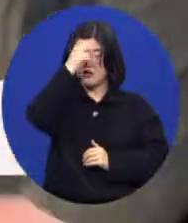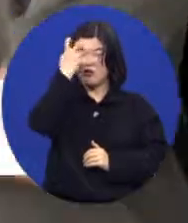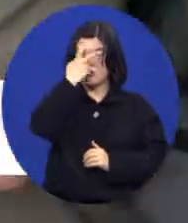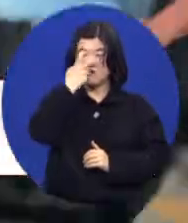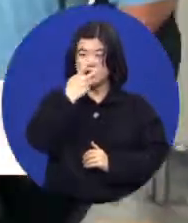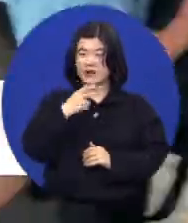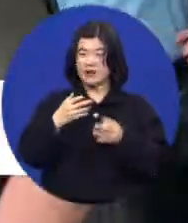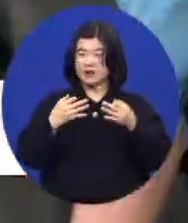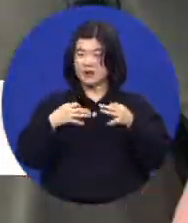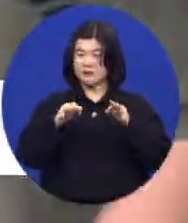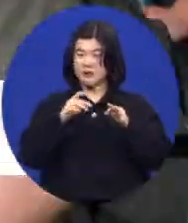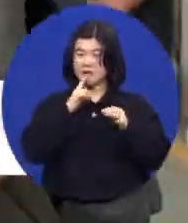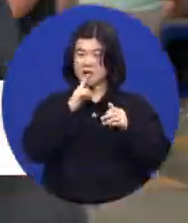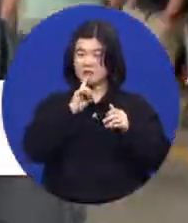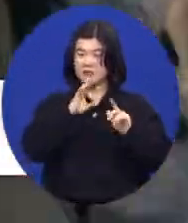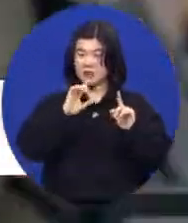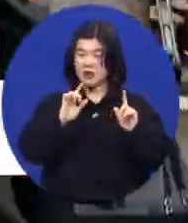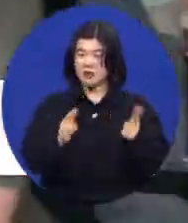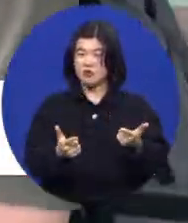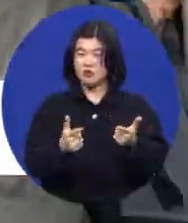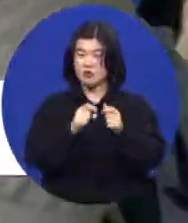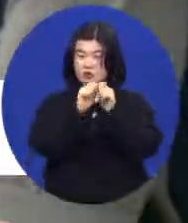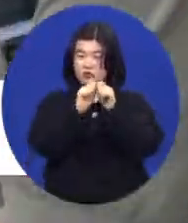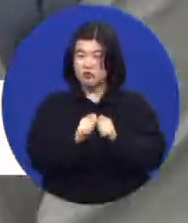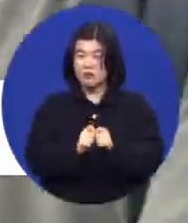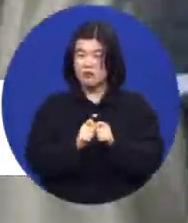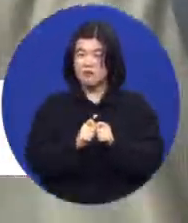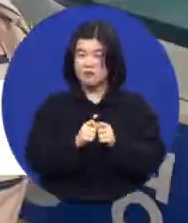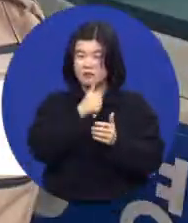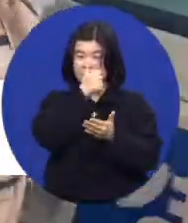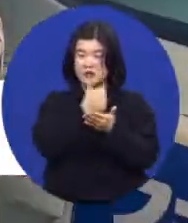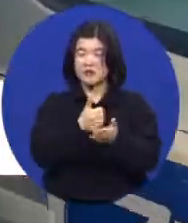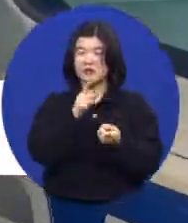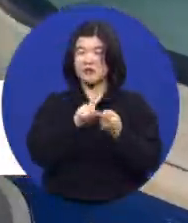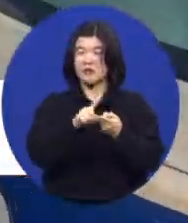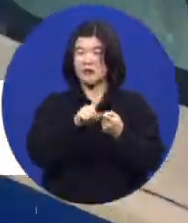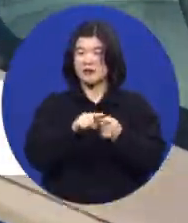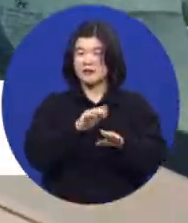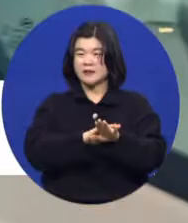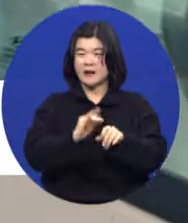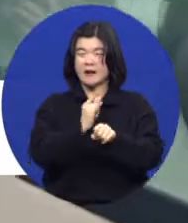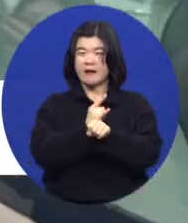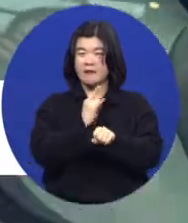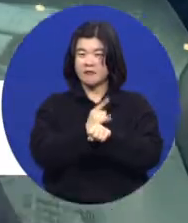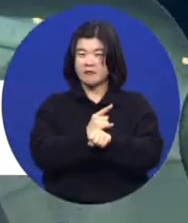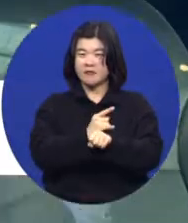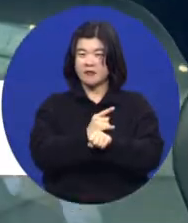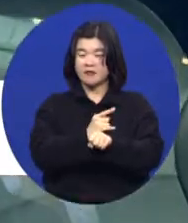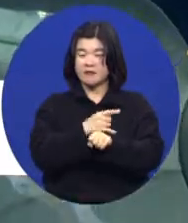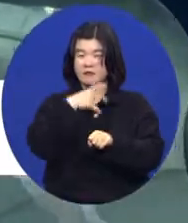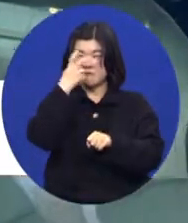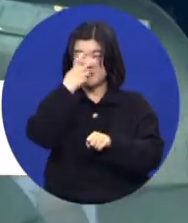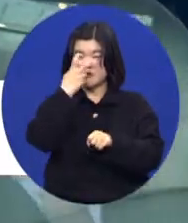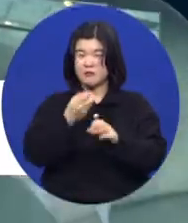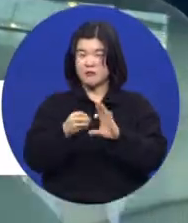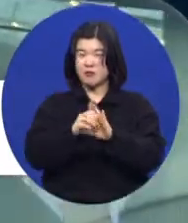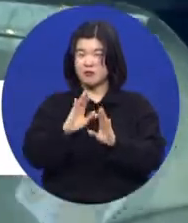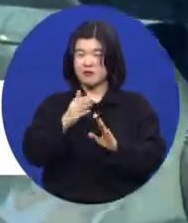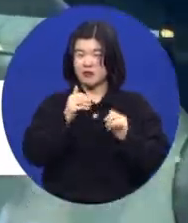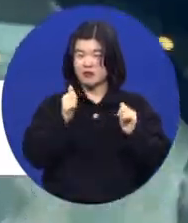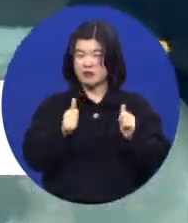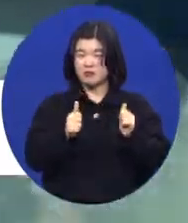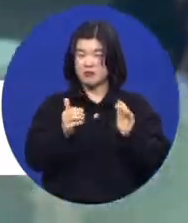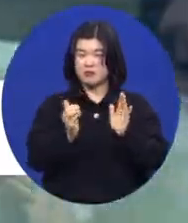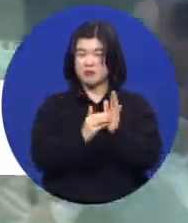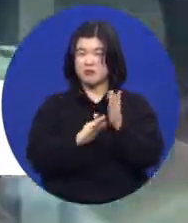김 씨가 살인을 지시만 한 것이 아니라 구체적으로 범행을 공모하고 실행했다며 공모 공동정범 법리를 적용해 재판에